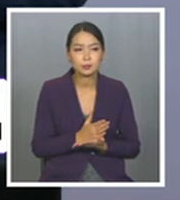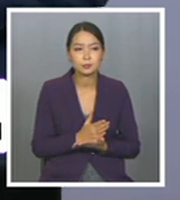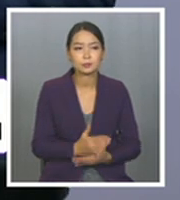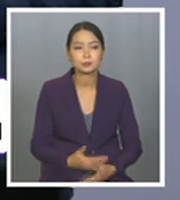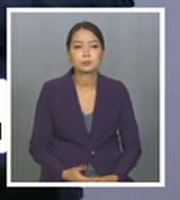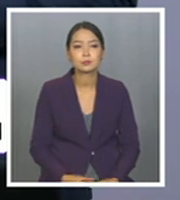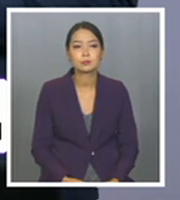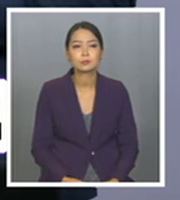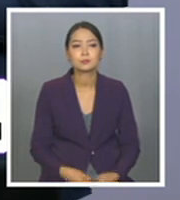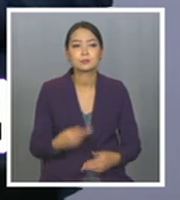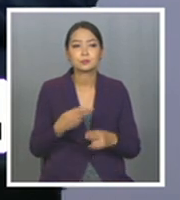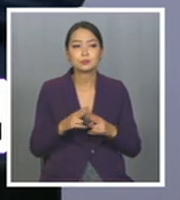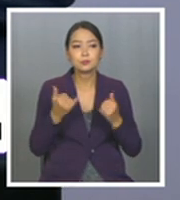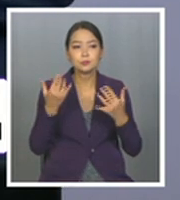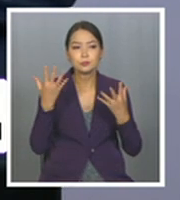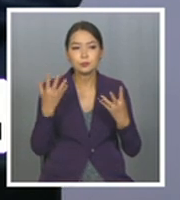Осы кезекте